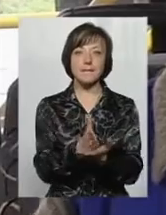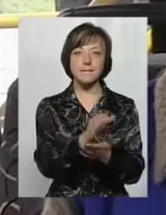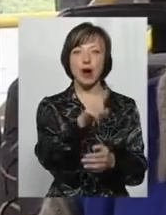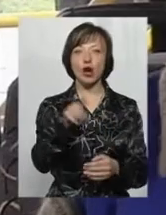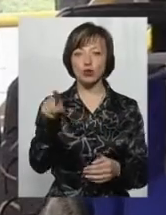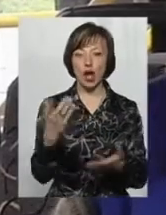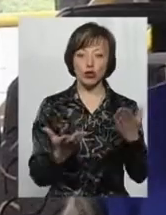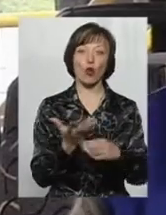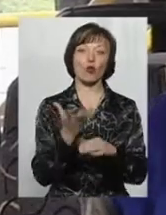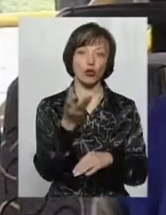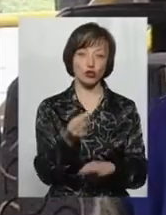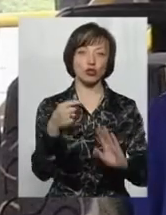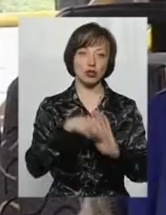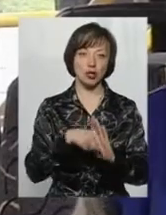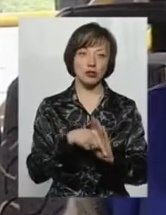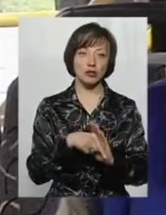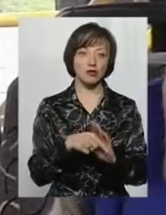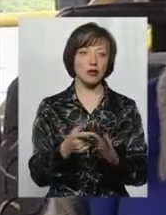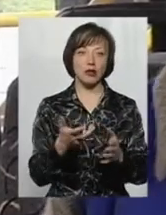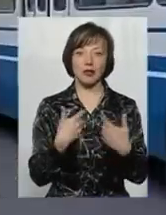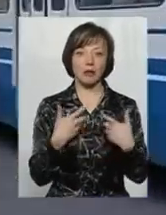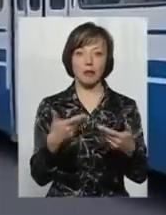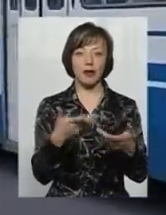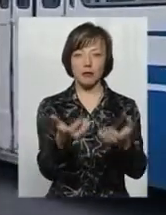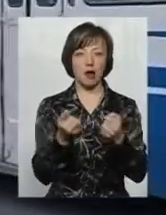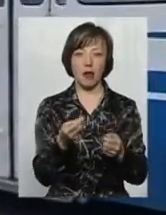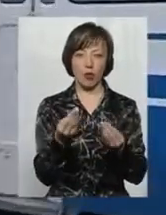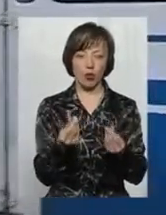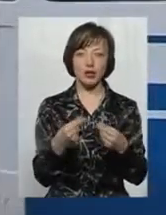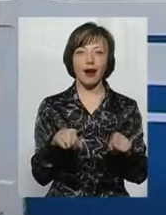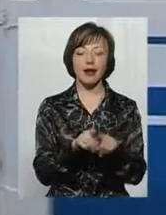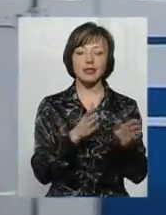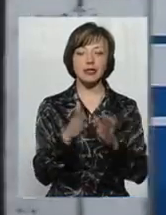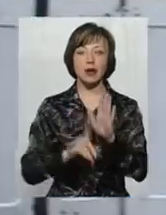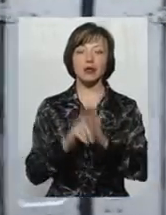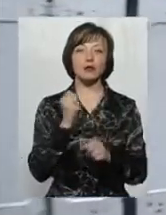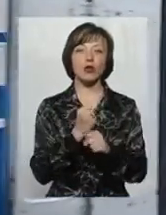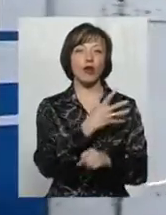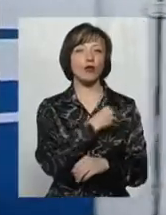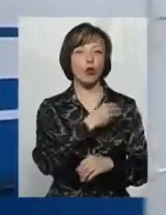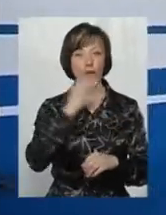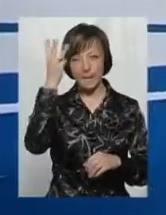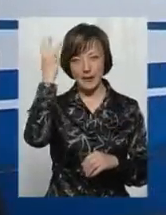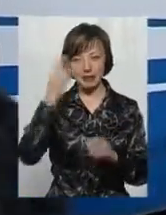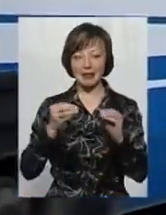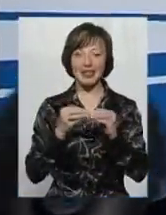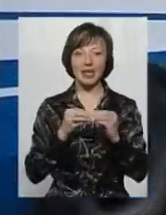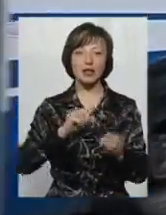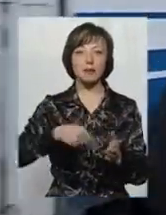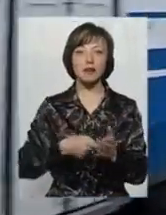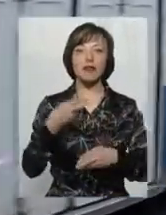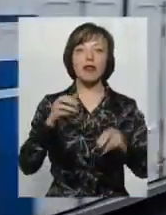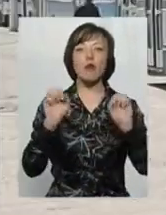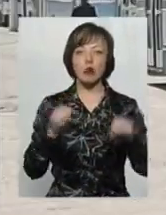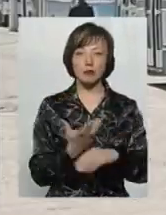там є оплачено, значить ми вже не беремо кошти. Уперше така система запрацювала у Львові. Хмельницький став 10-м містом, де